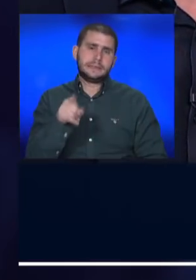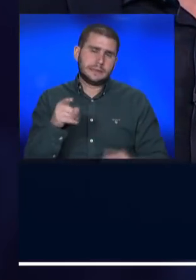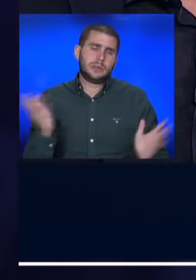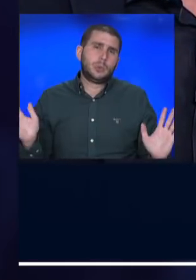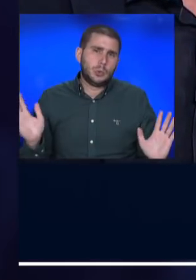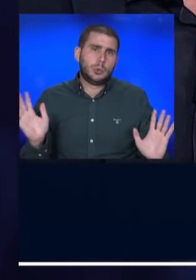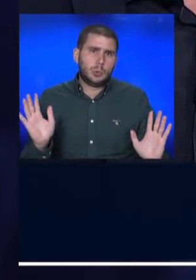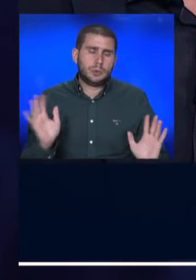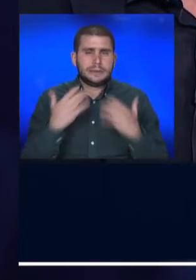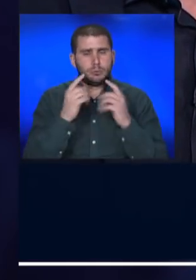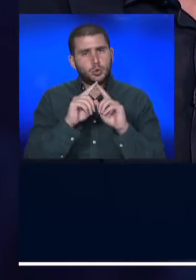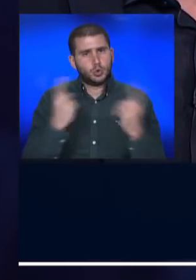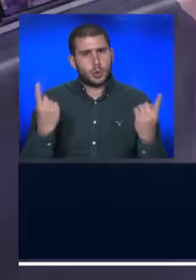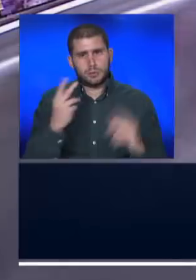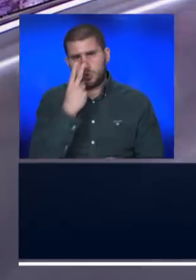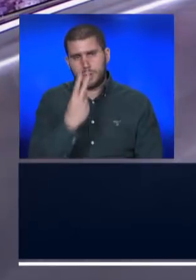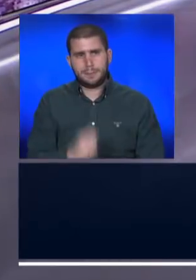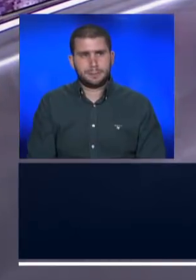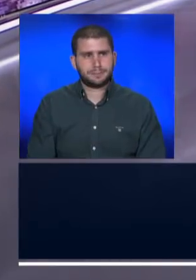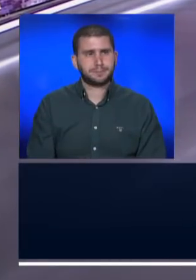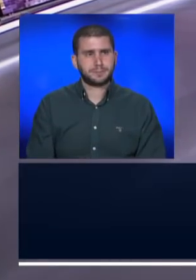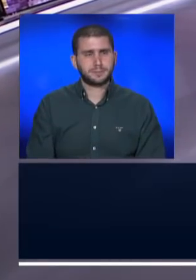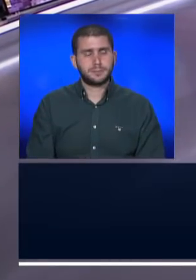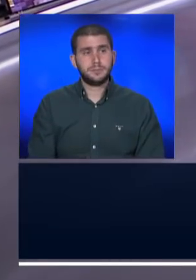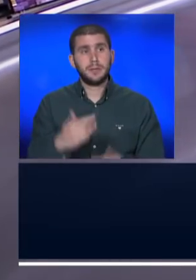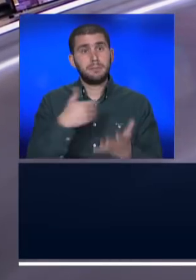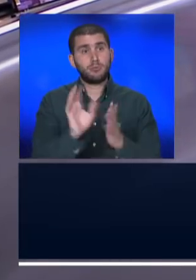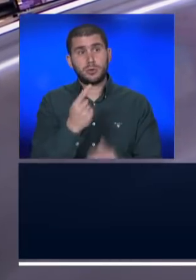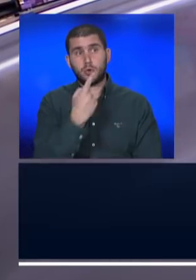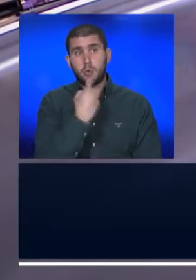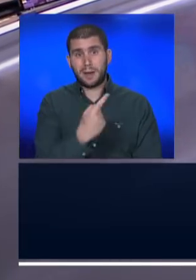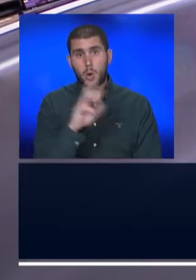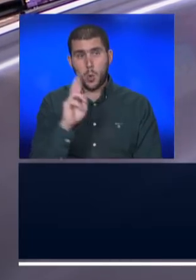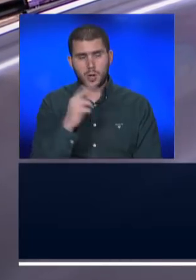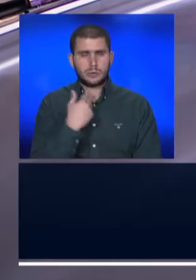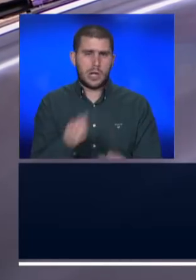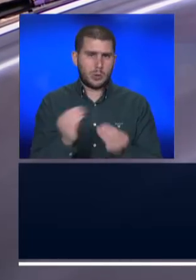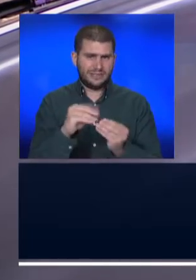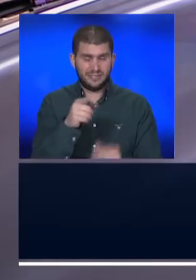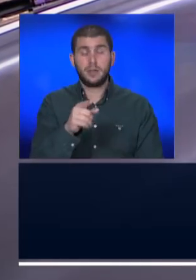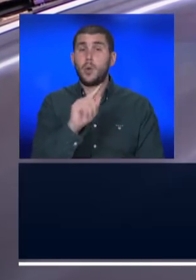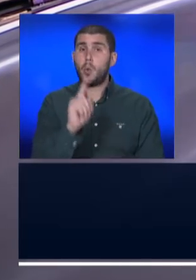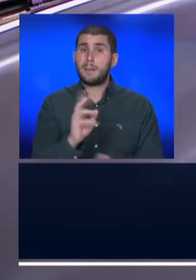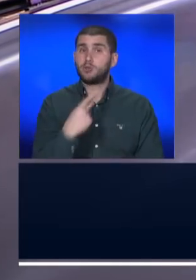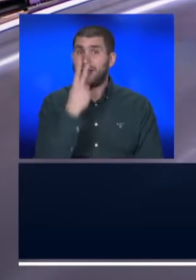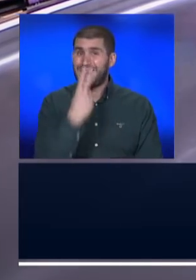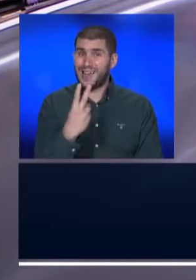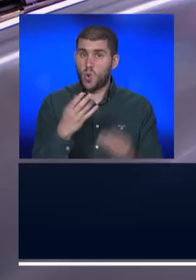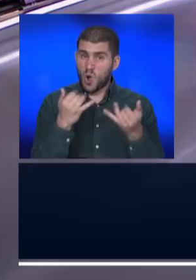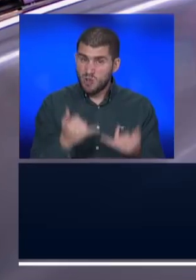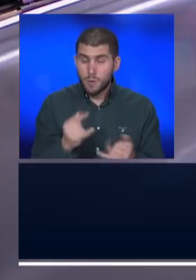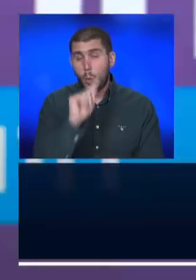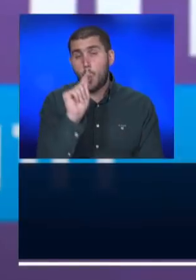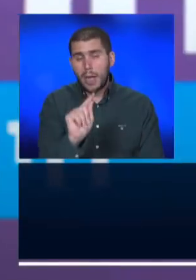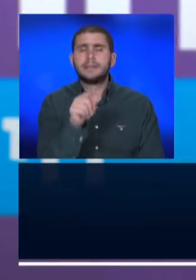ממה שאנחנו רואים. מה אנחנו רוצים? עוד דבר בהמשך למה שרועי אומר, אם אפשר. יכול להיות שמה שאנחנו רואים פה, יכול להיות, זה ירי